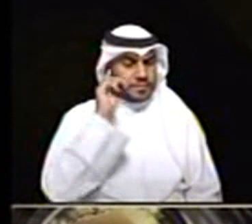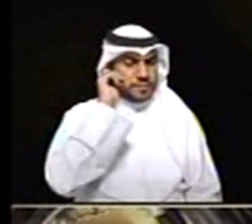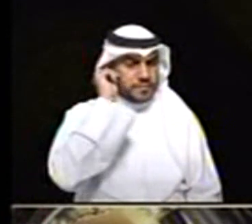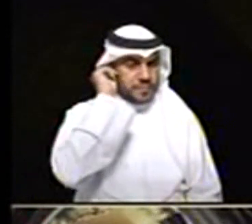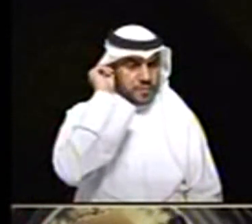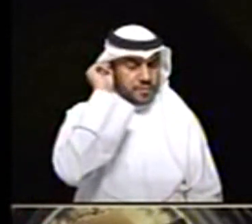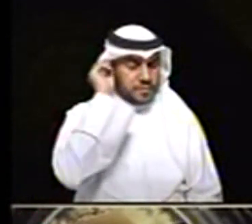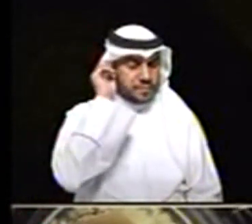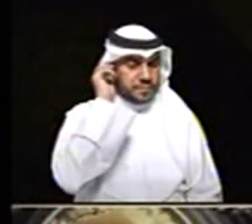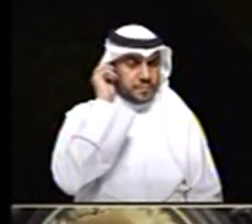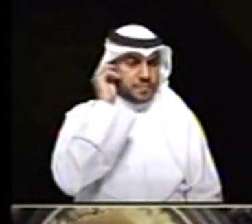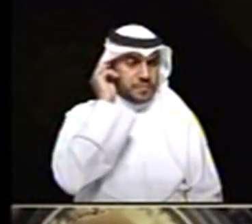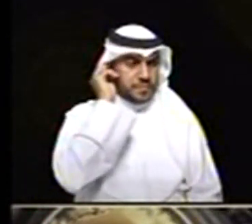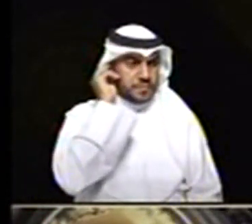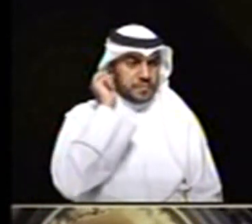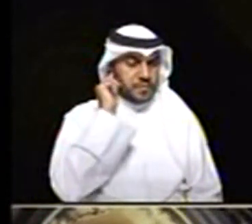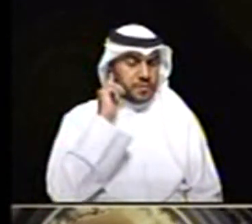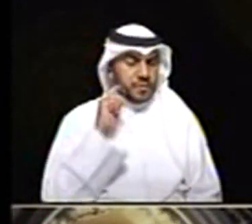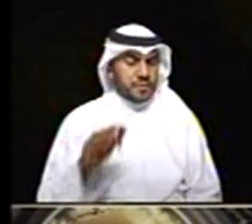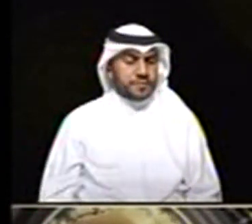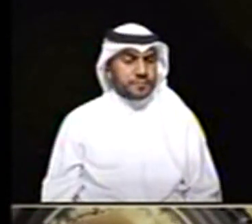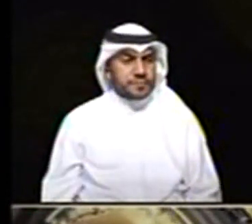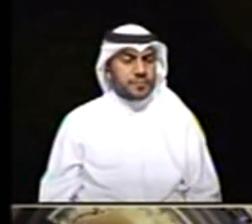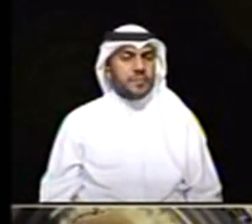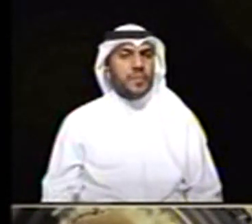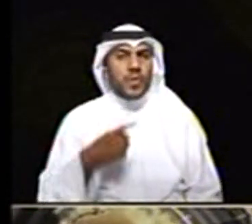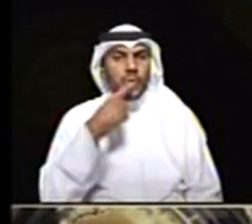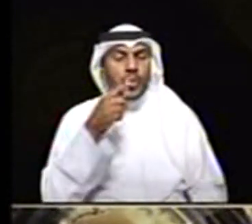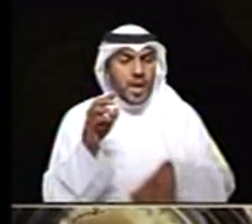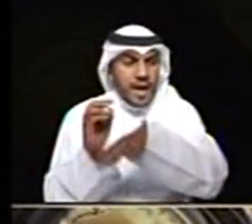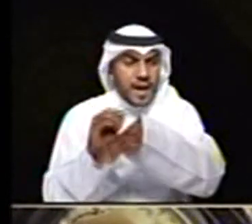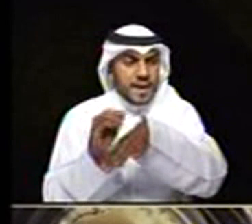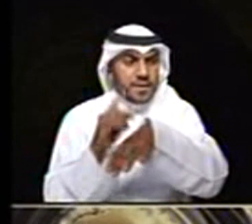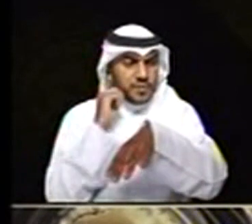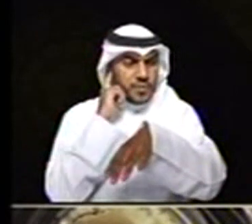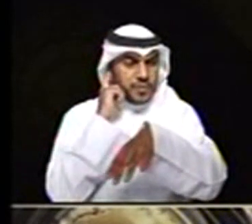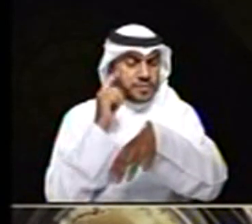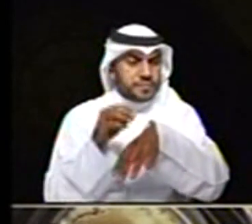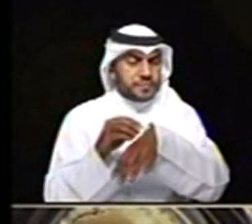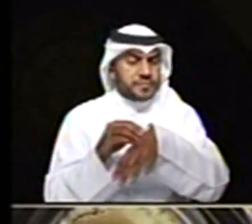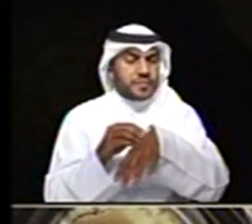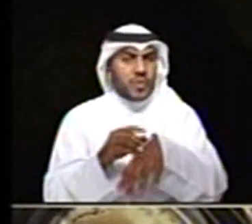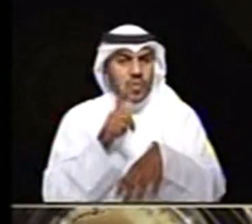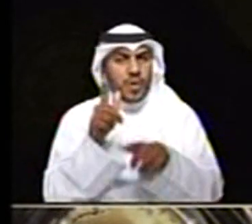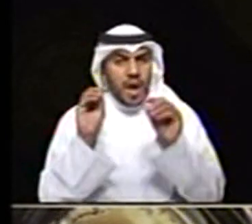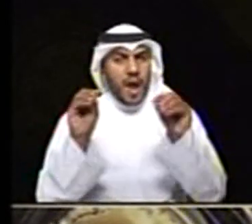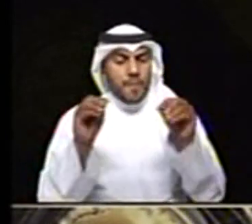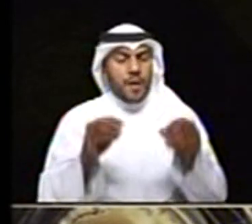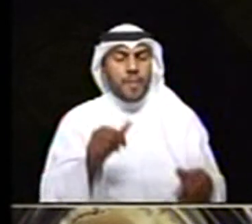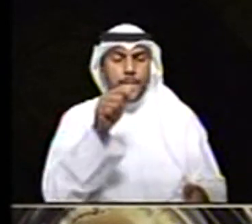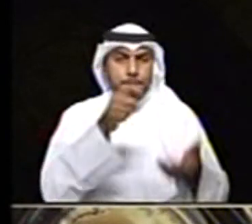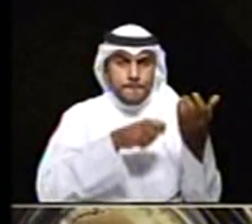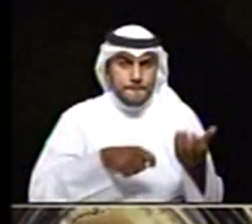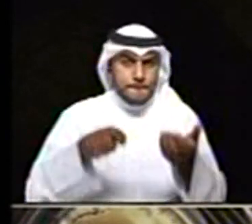مركبينها. ونشكر هذه الجهود من كذلك اليوم وزارة الدفاع